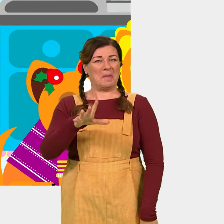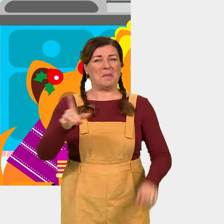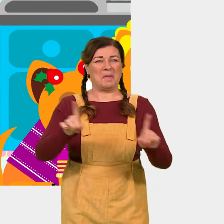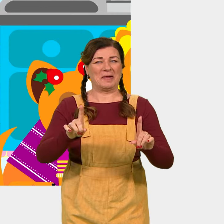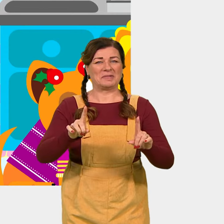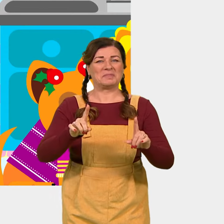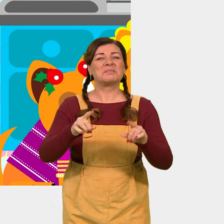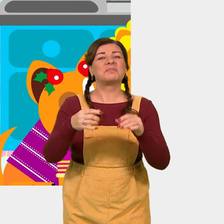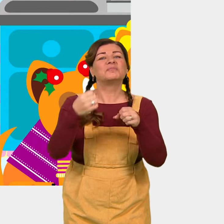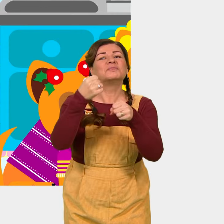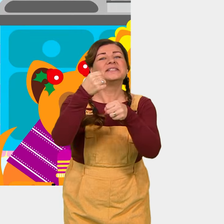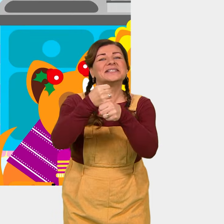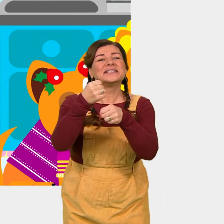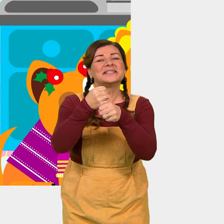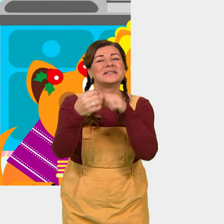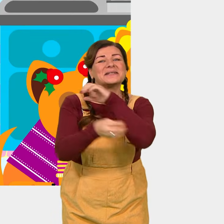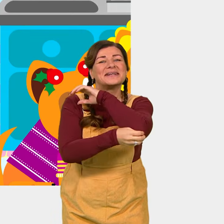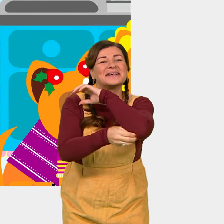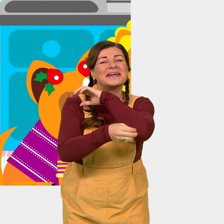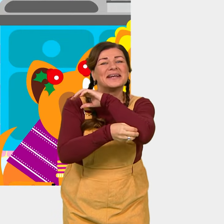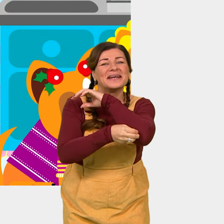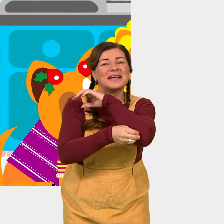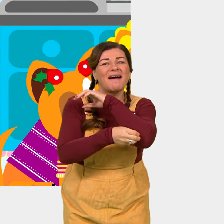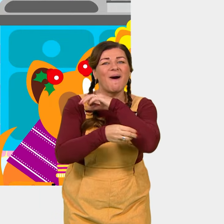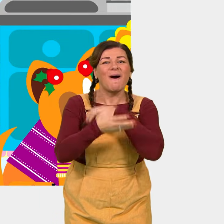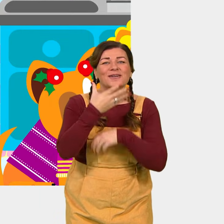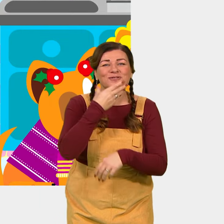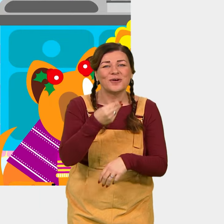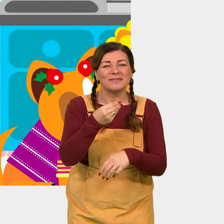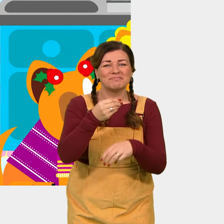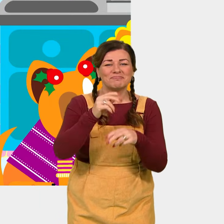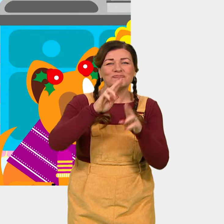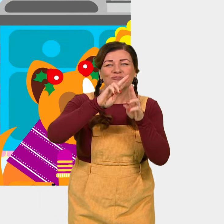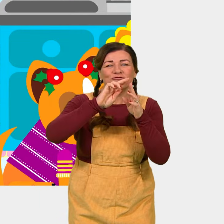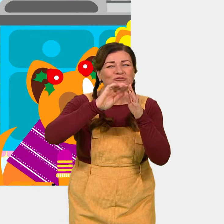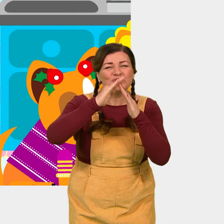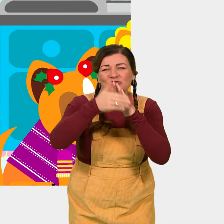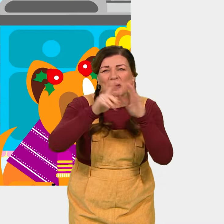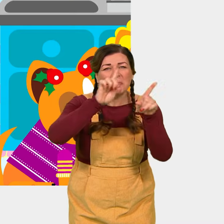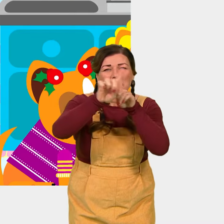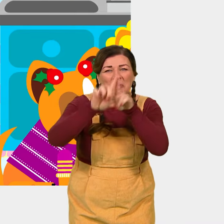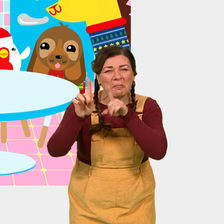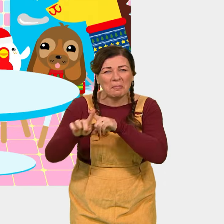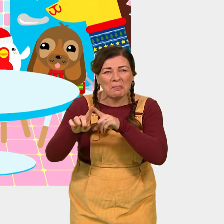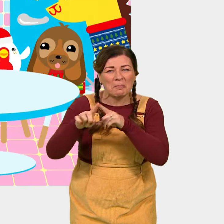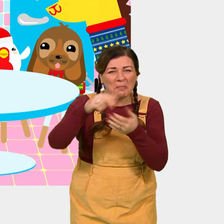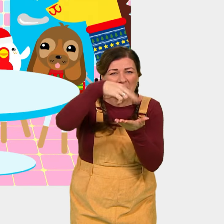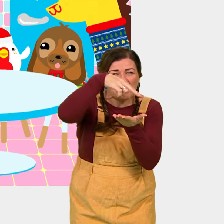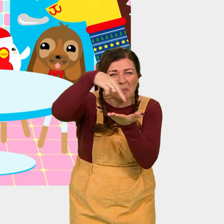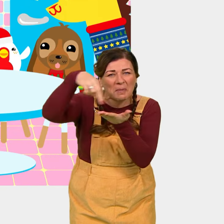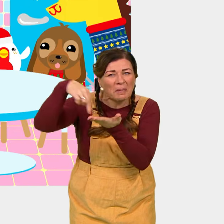bisgedi sinsir Nadolig mewn siapau pert a phatrymau o eisyn?